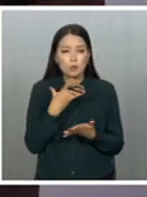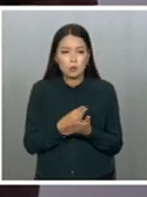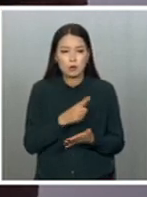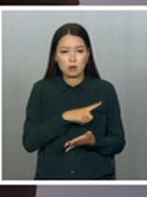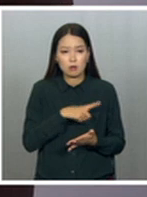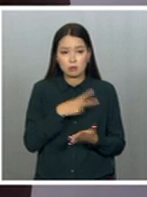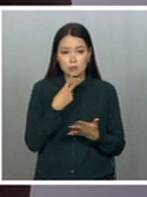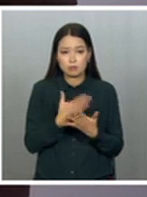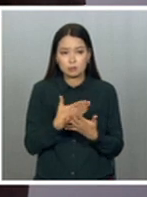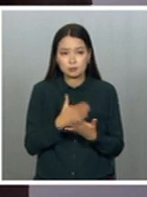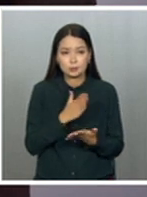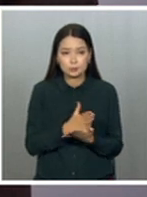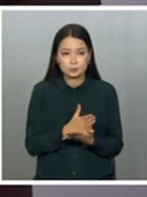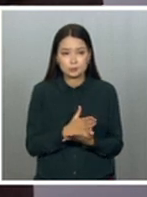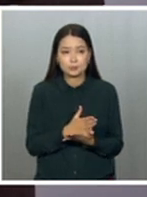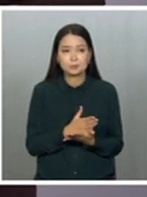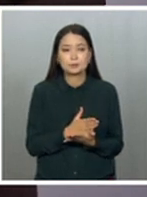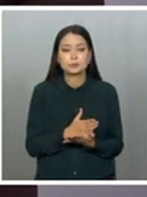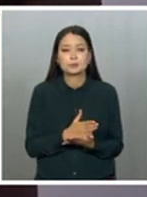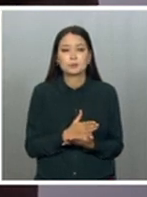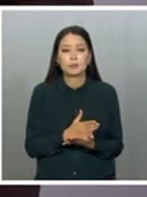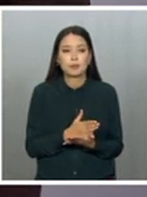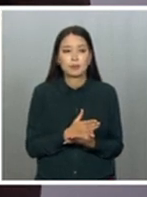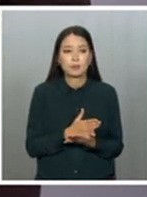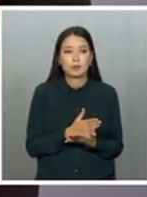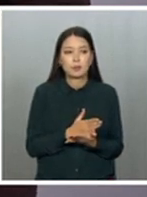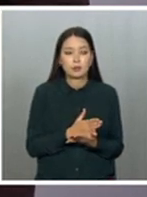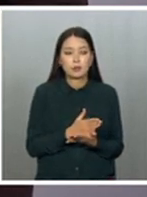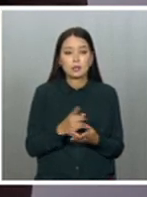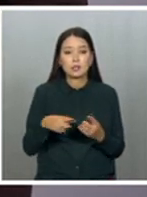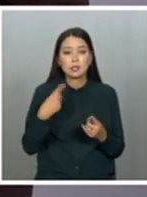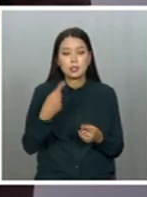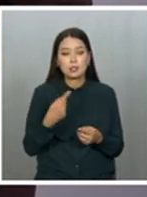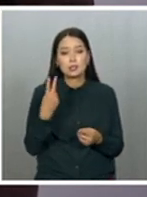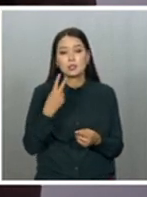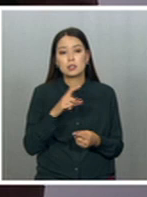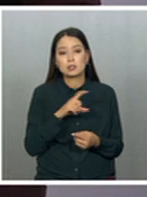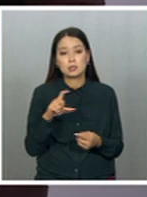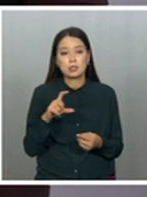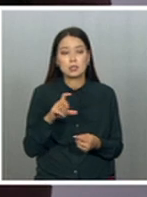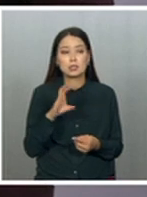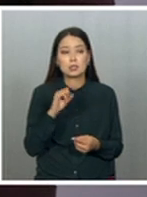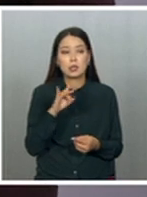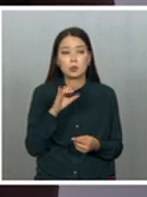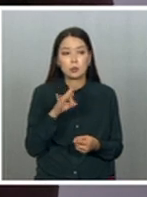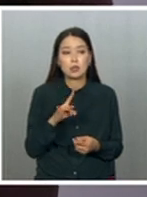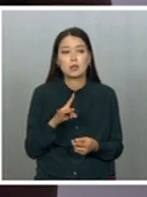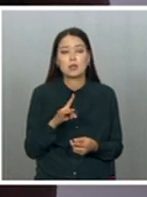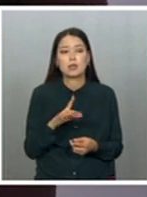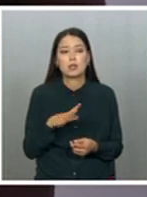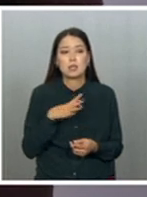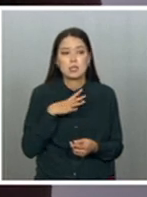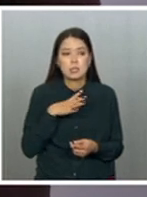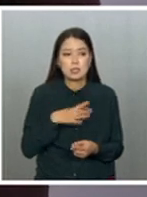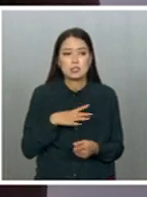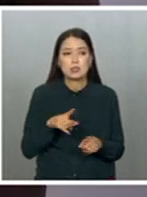көрсетіп тұр. Бұны біз тура мінездеуге жатқызамыз. Келесі, екінші мысалымыз. Сәруар мысқыл түртемей деп